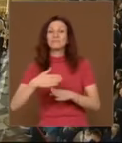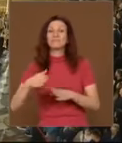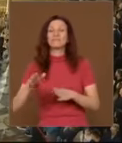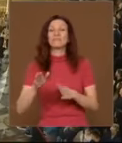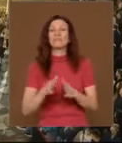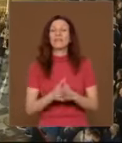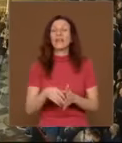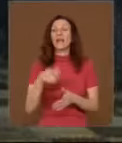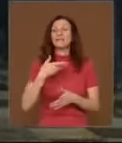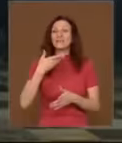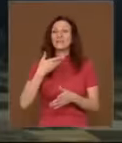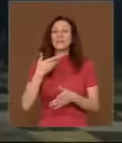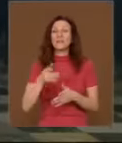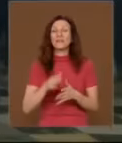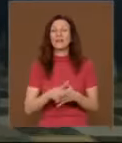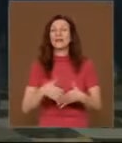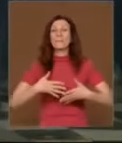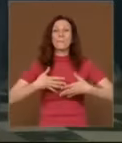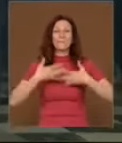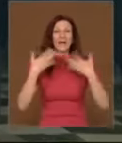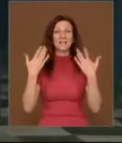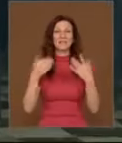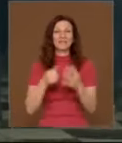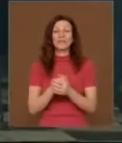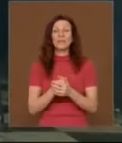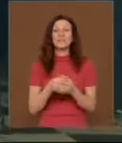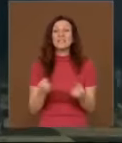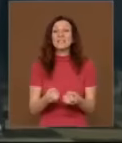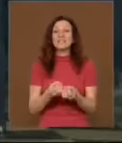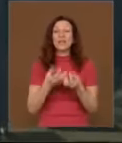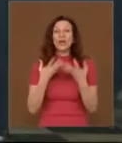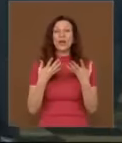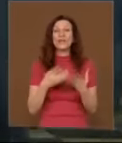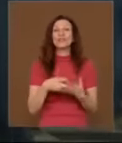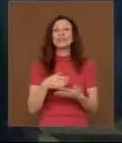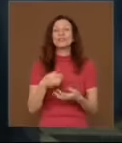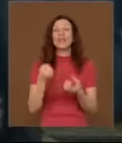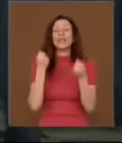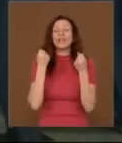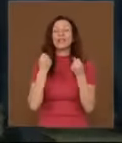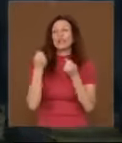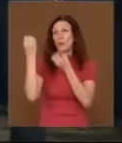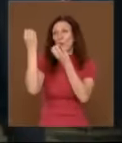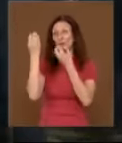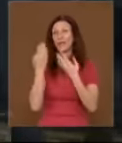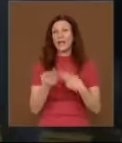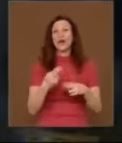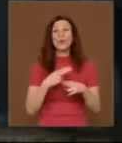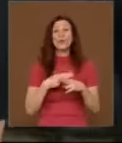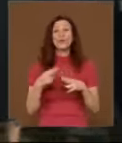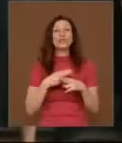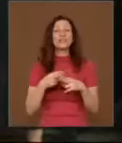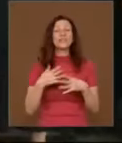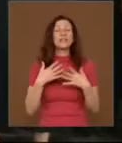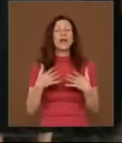души, истини и живезде си вся изпълняй. Сокровища благих и жизни подателю, прииди и всели се в ние, очистени от всякия